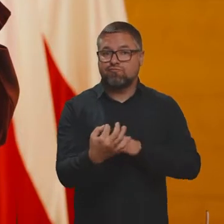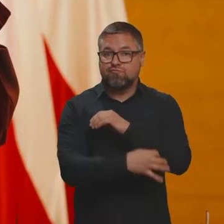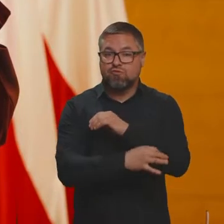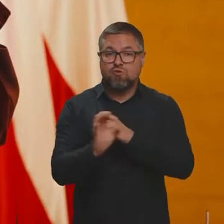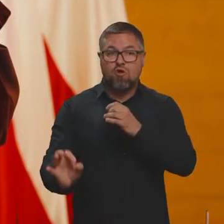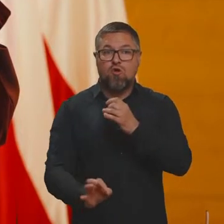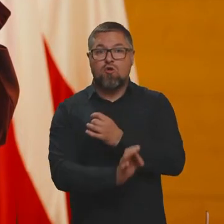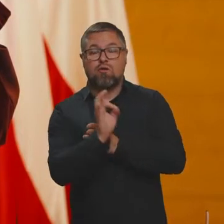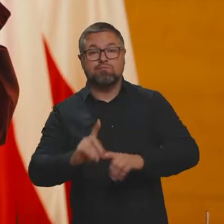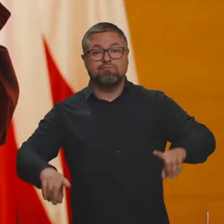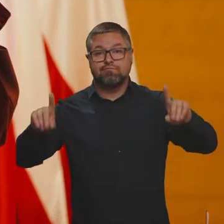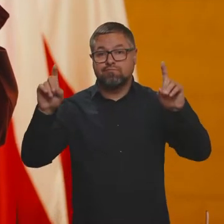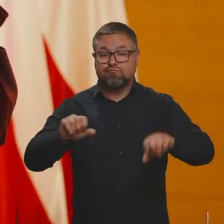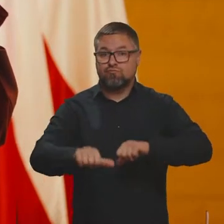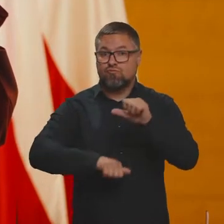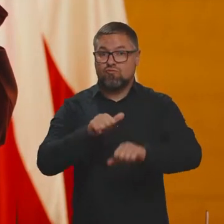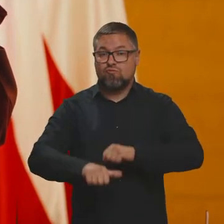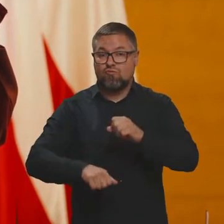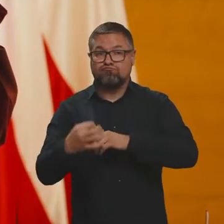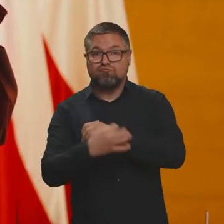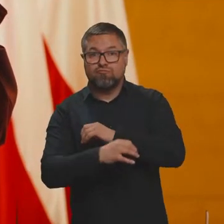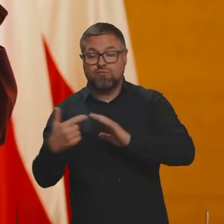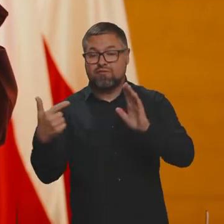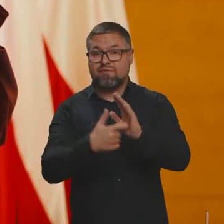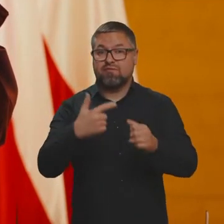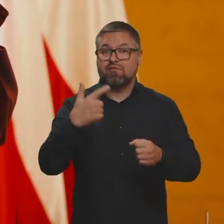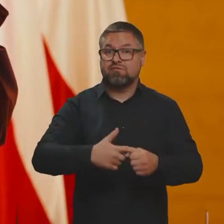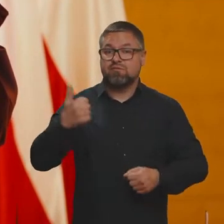z okazji rozpoczynającego się roku akademickiego